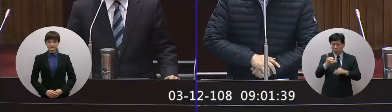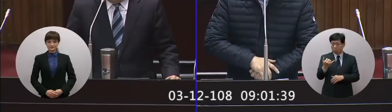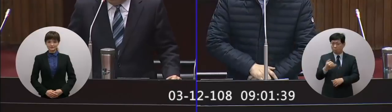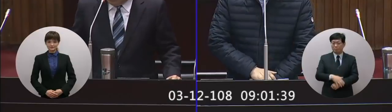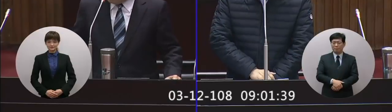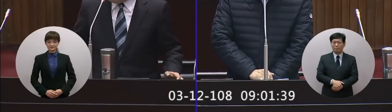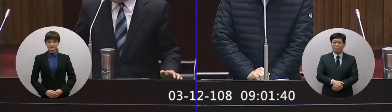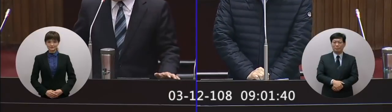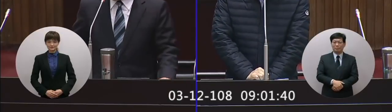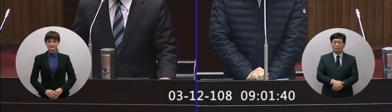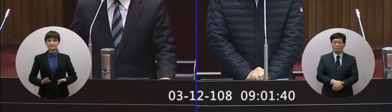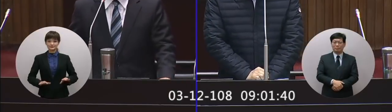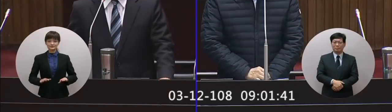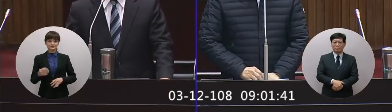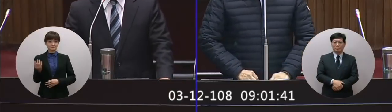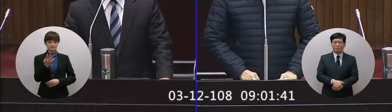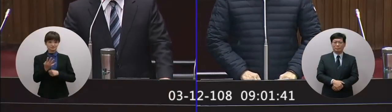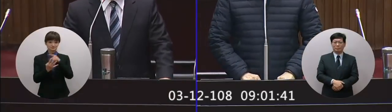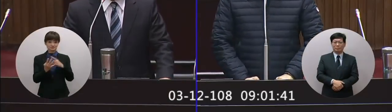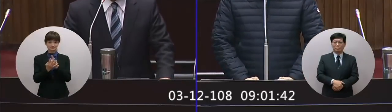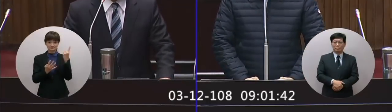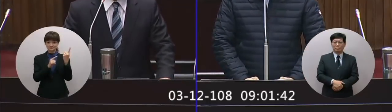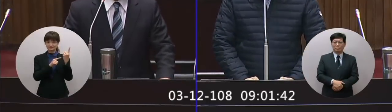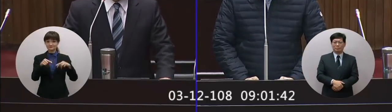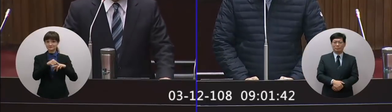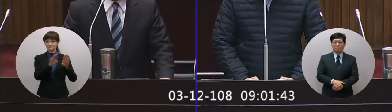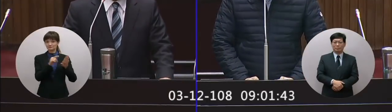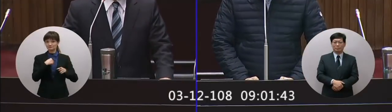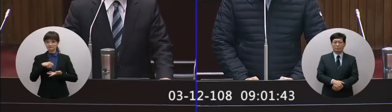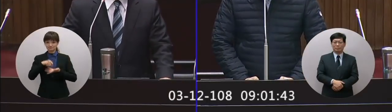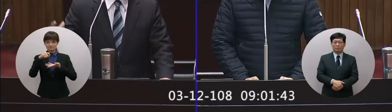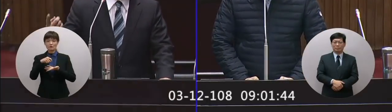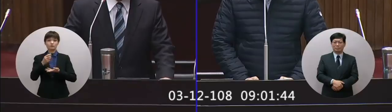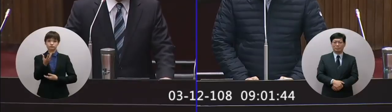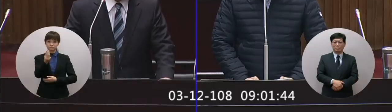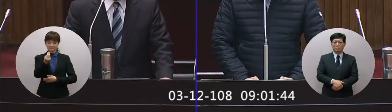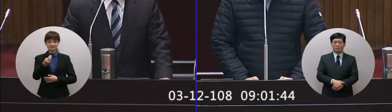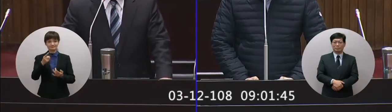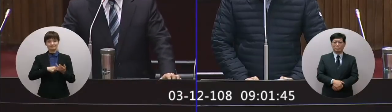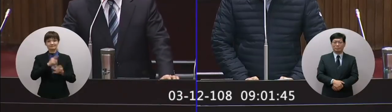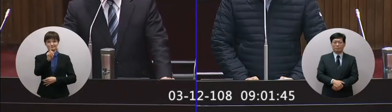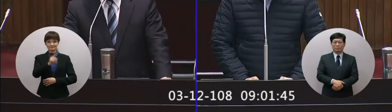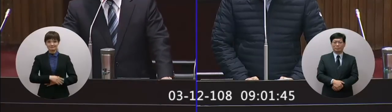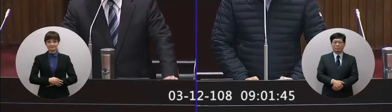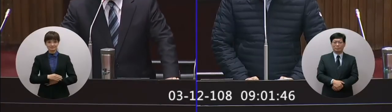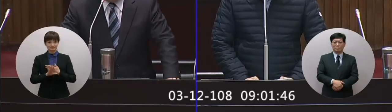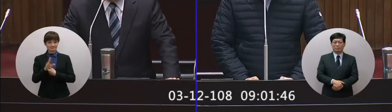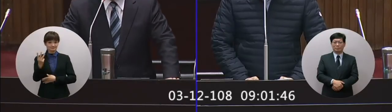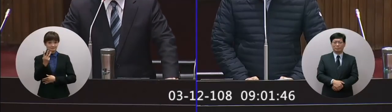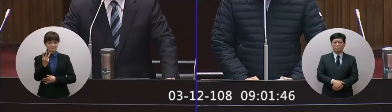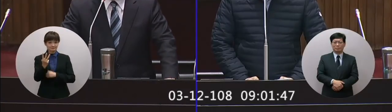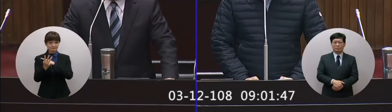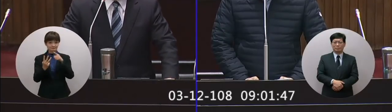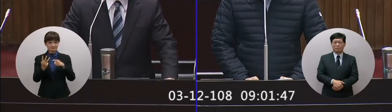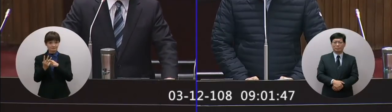么样？ 四席里面有一席金门，我们已经没有提名了，所以已经少一席了。那其他三席